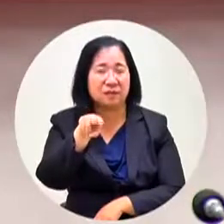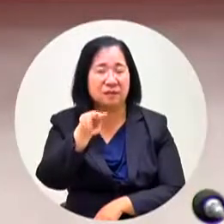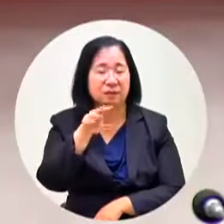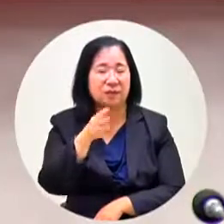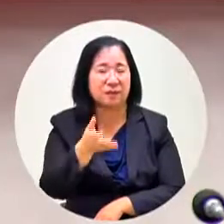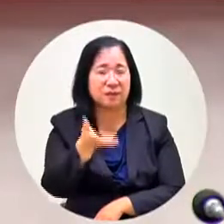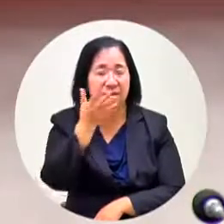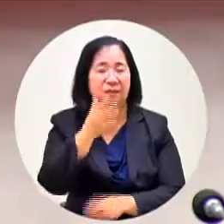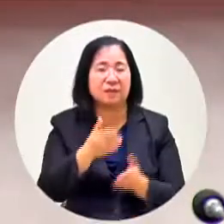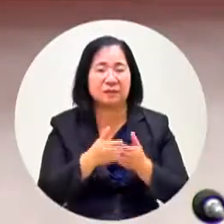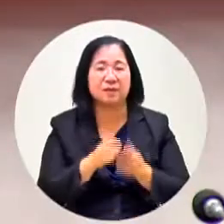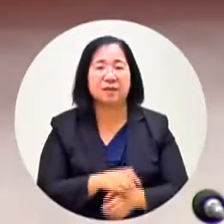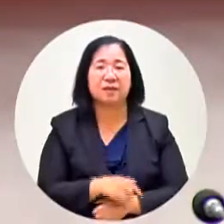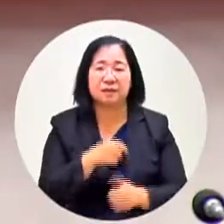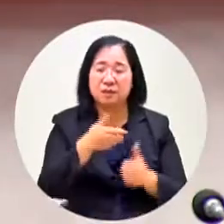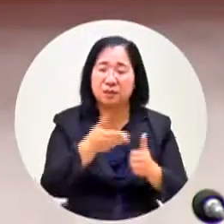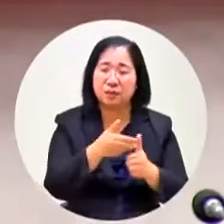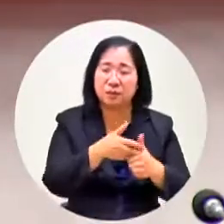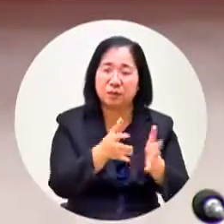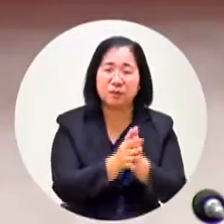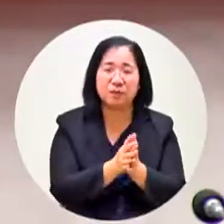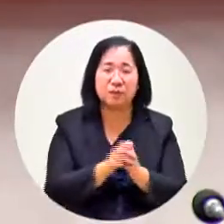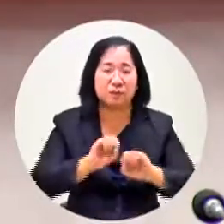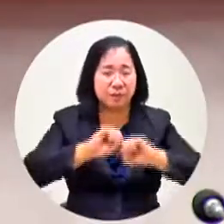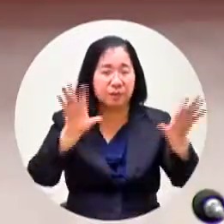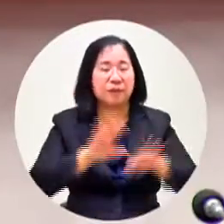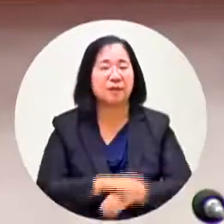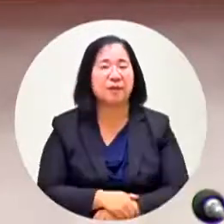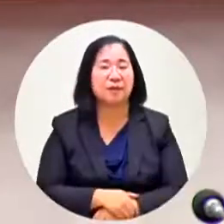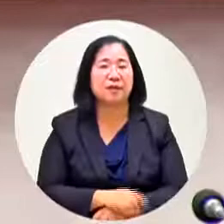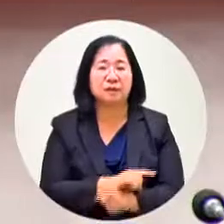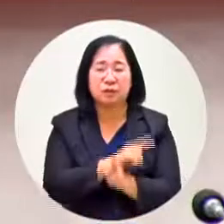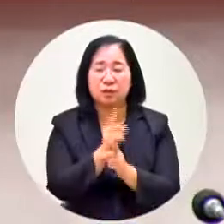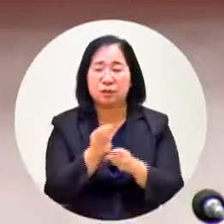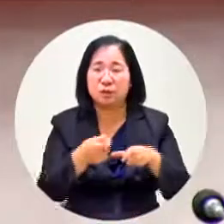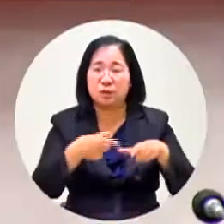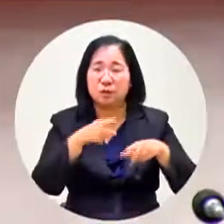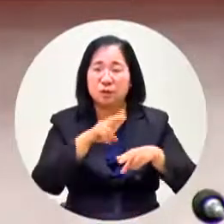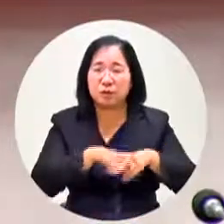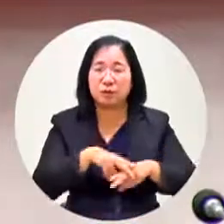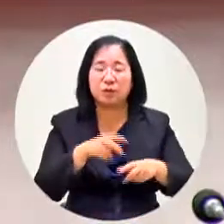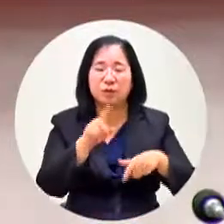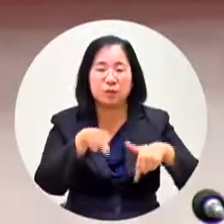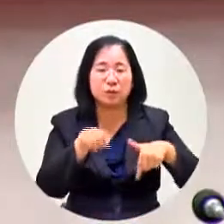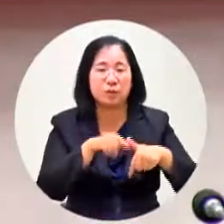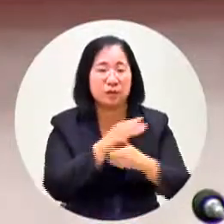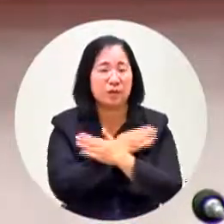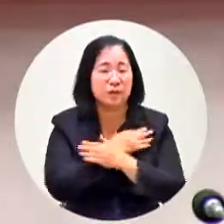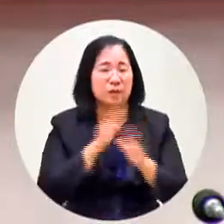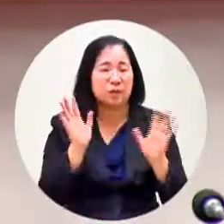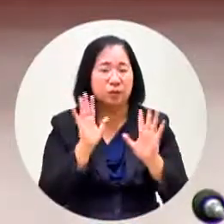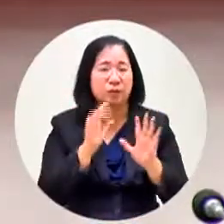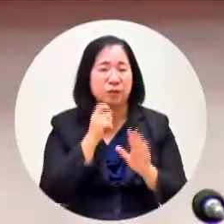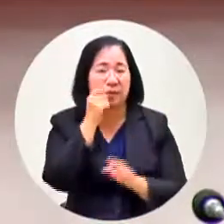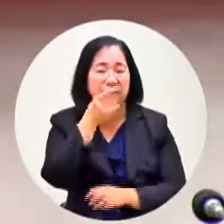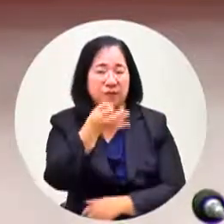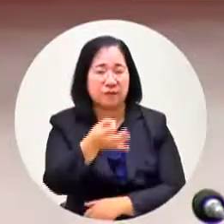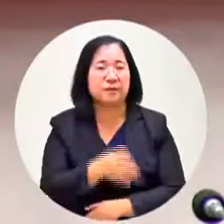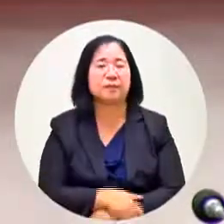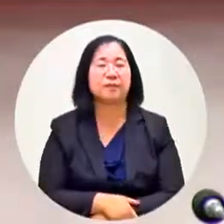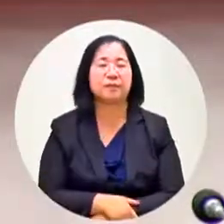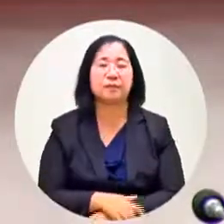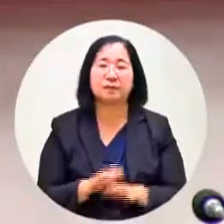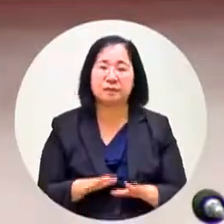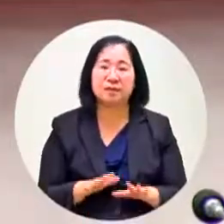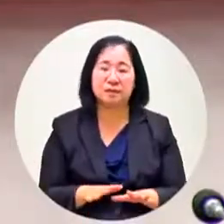以再调降哈。那第三项里面还有提到，申请第三年后教师及教保人员在幼儿园服务的满三年者，